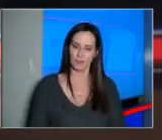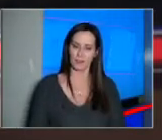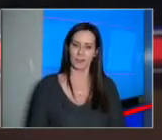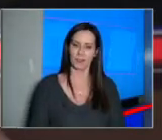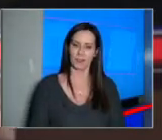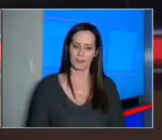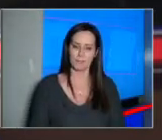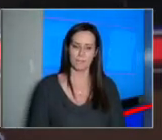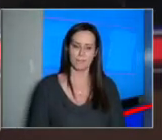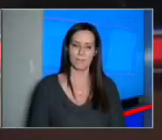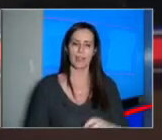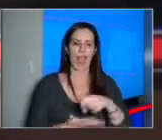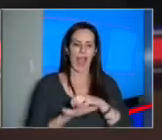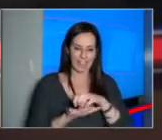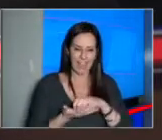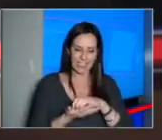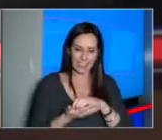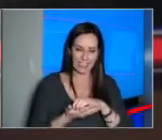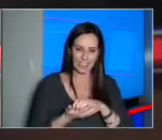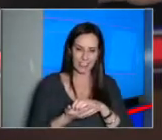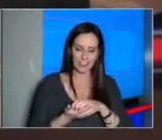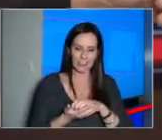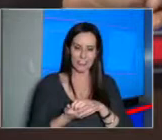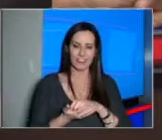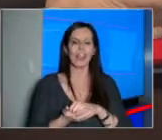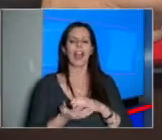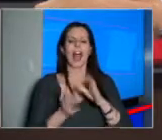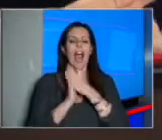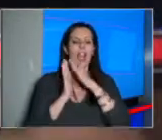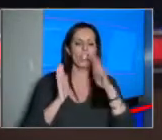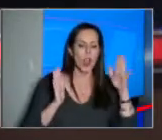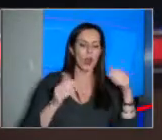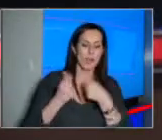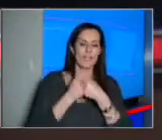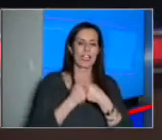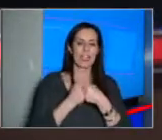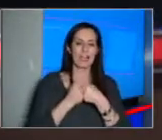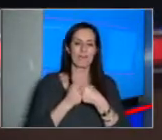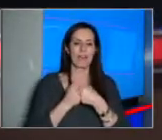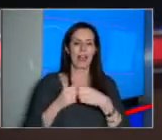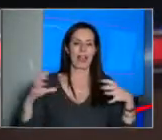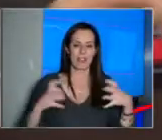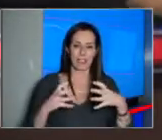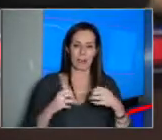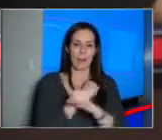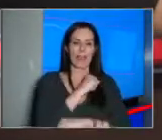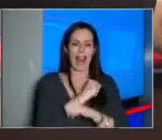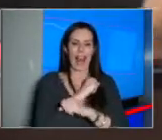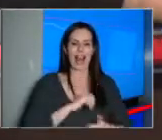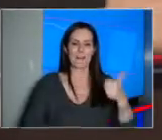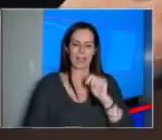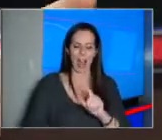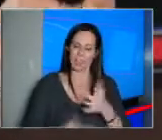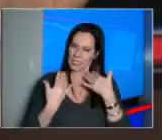רגע, תני לי לקרוא את כל. רכזת ארכי פרחי, ארכיון אזרחי למאבקים חברתיים, עמיחי המינל. פנטסטי. כן. אז קודם